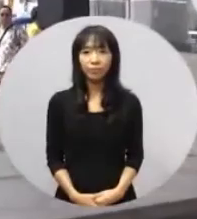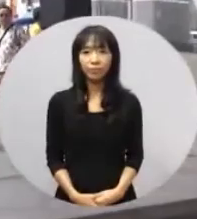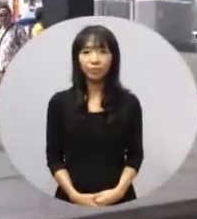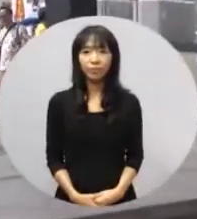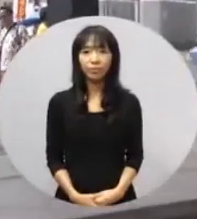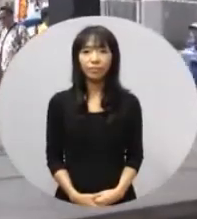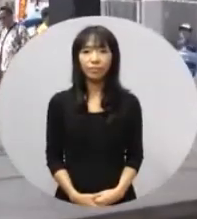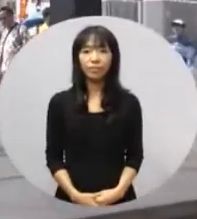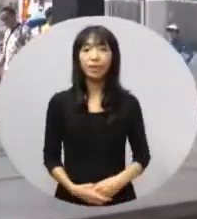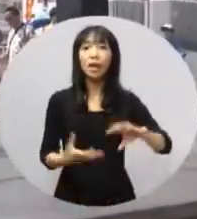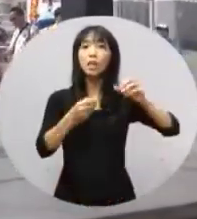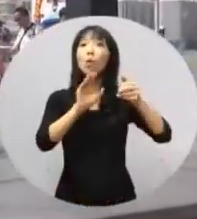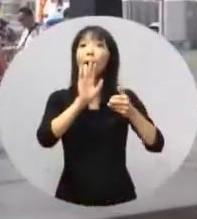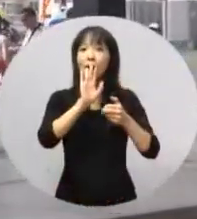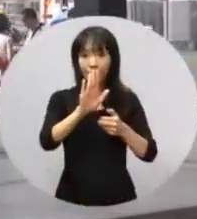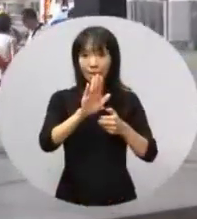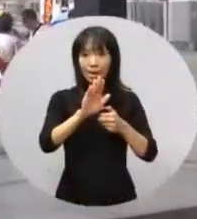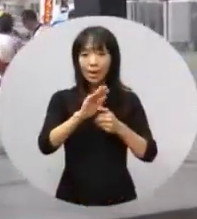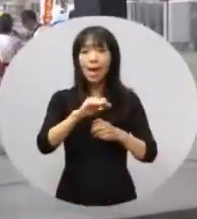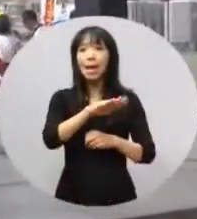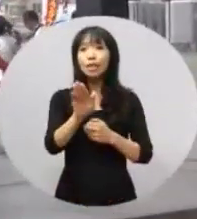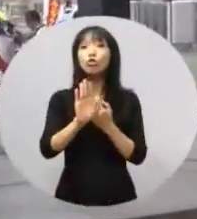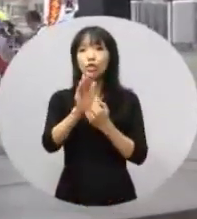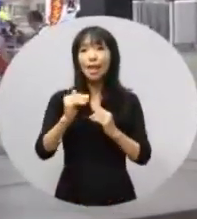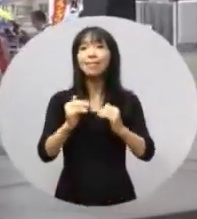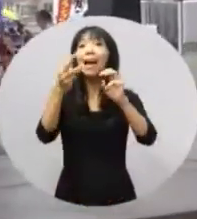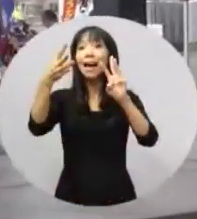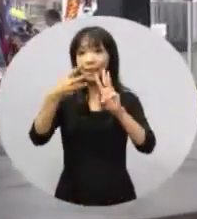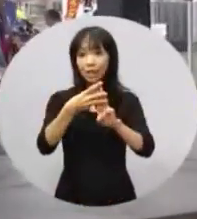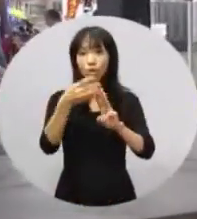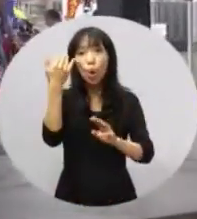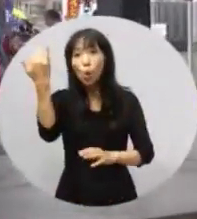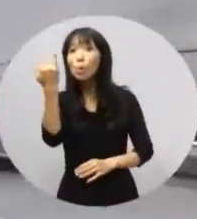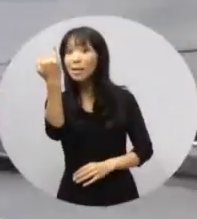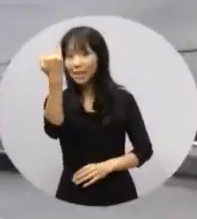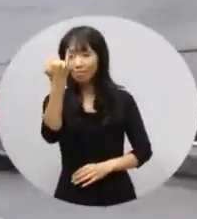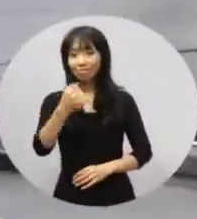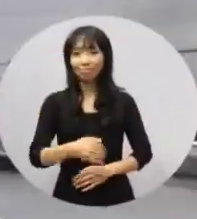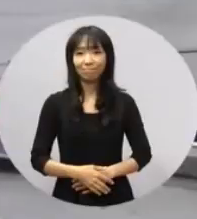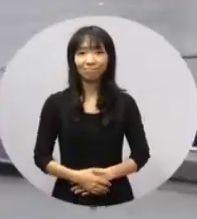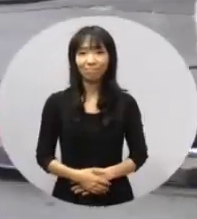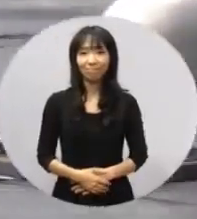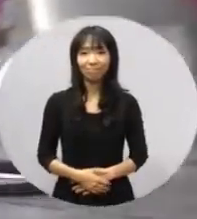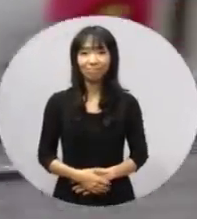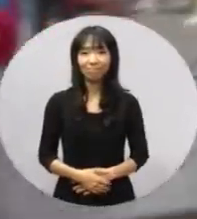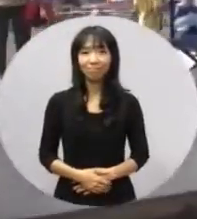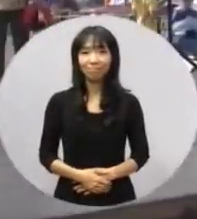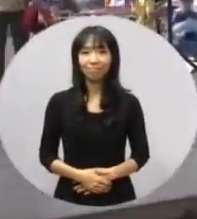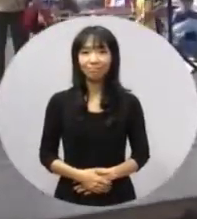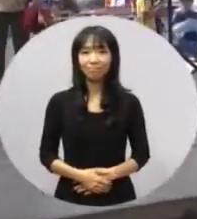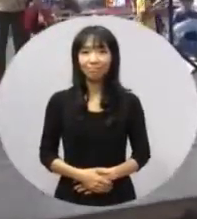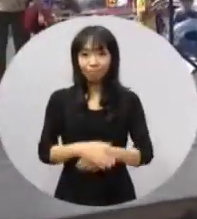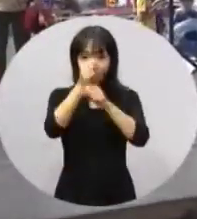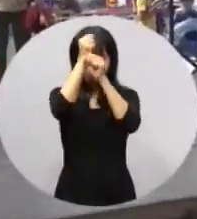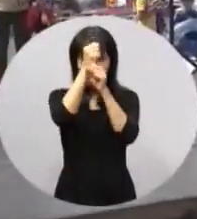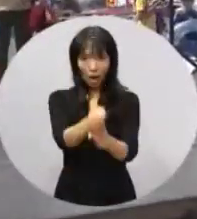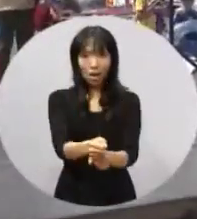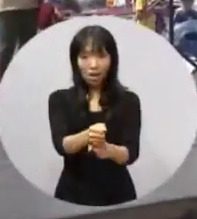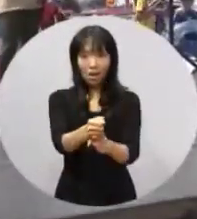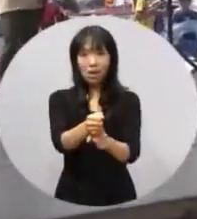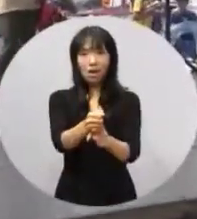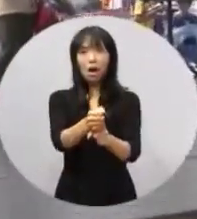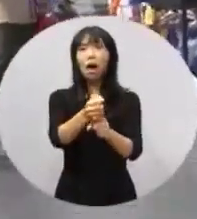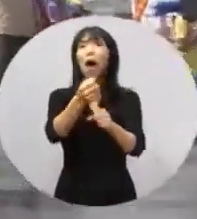水磐瀬県陸前高田市の高田に言え超あっあああああ